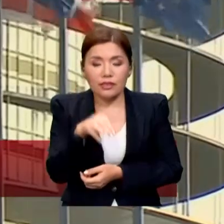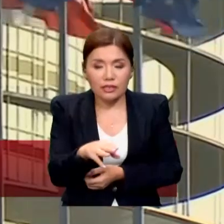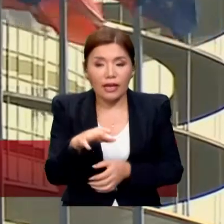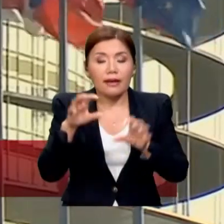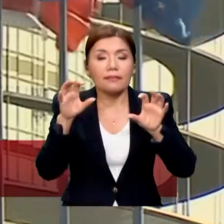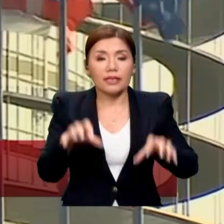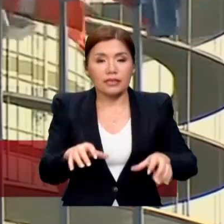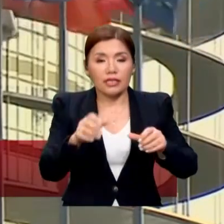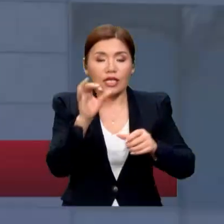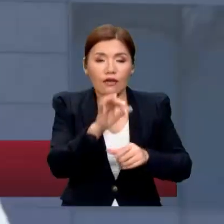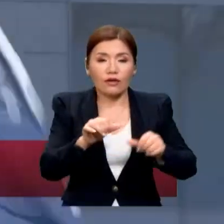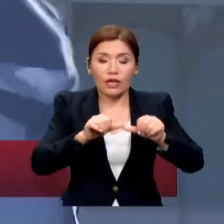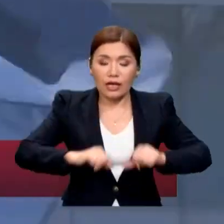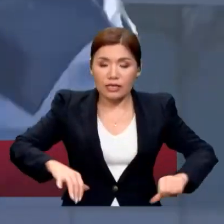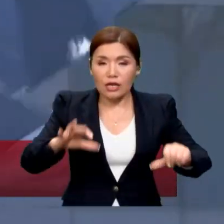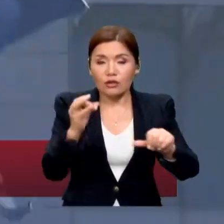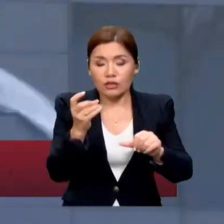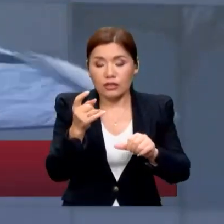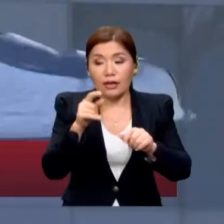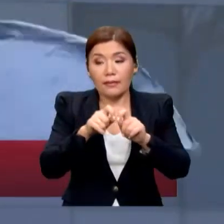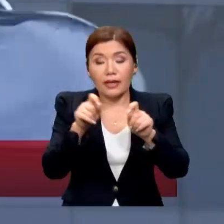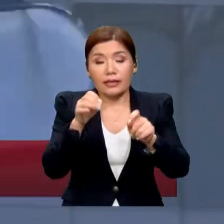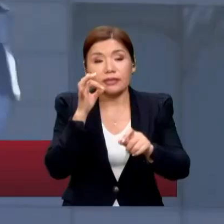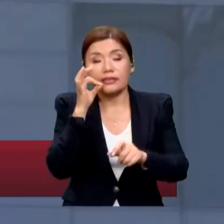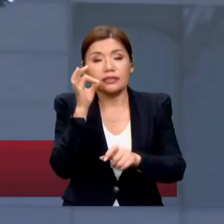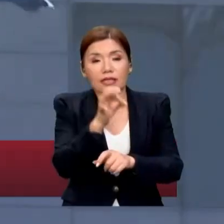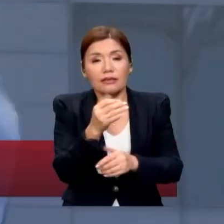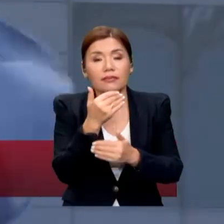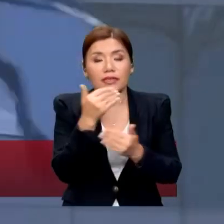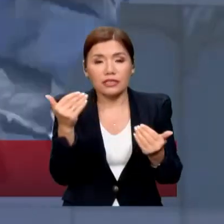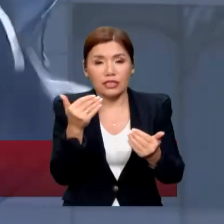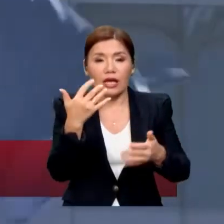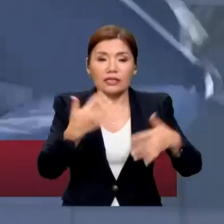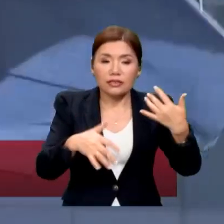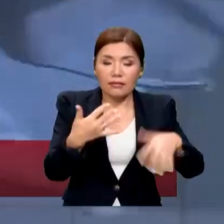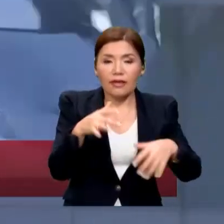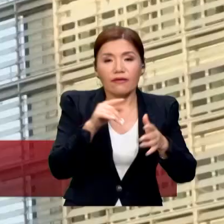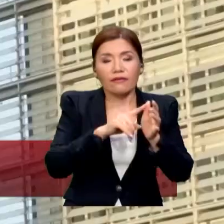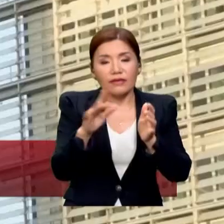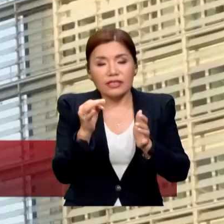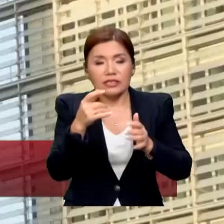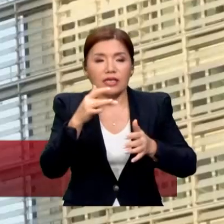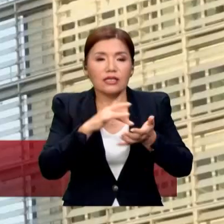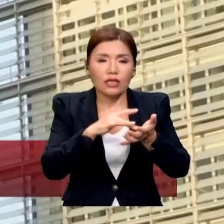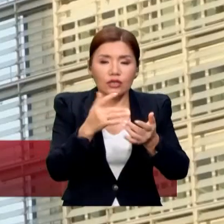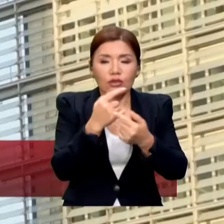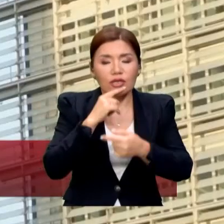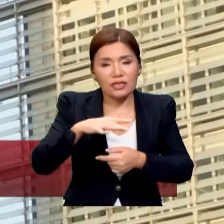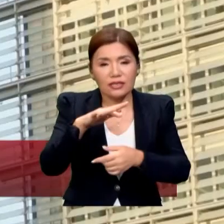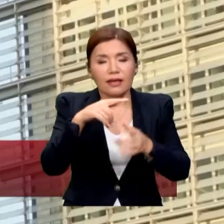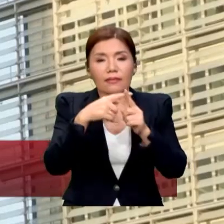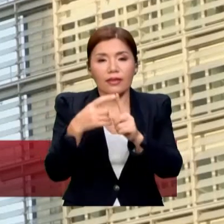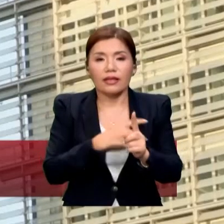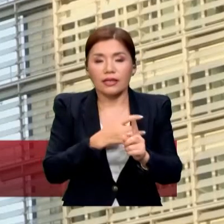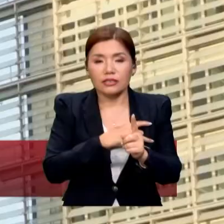Председатель Еврокомиссии Урсула фон дер Ляйен недавно раскритиковала власти последней в ослаблении визовых требований для граждан России и Белоруссии.